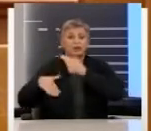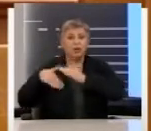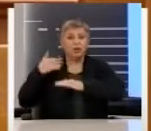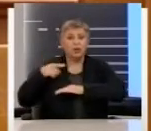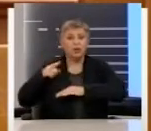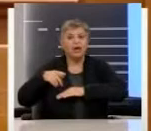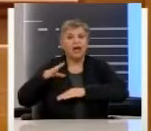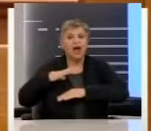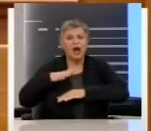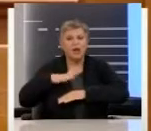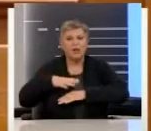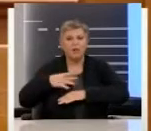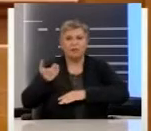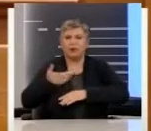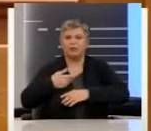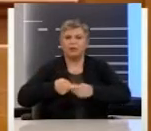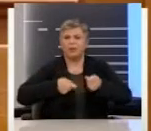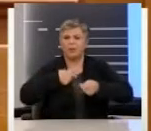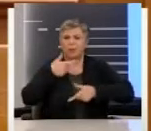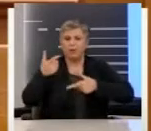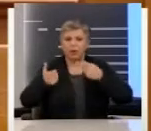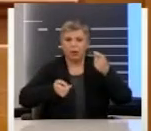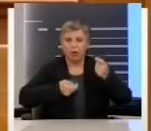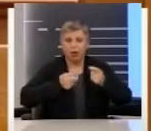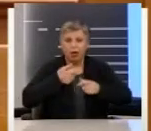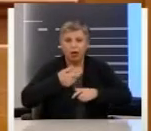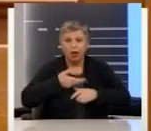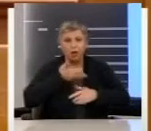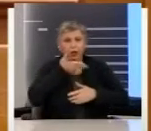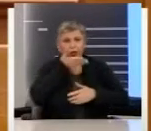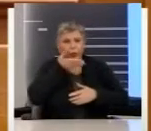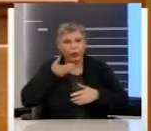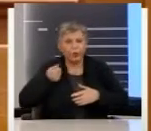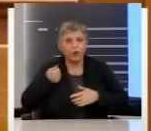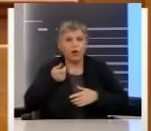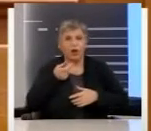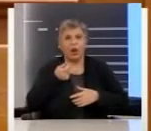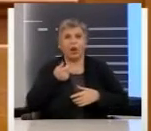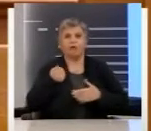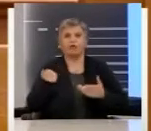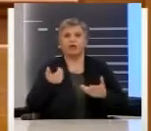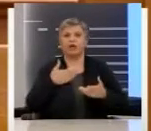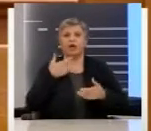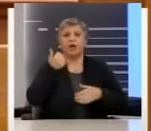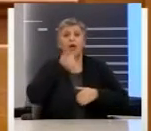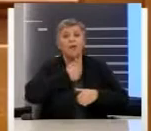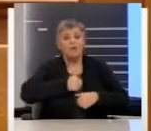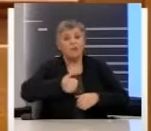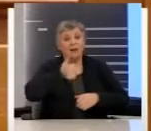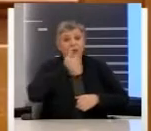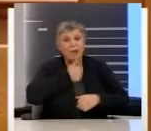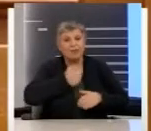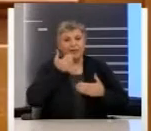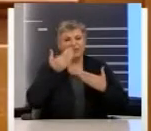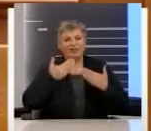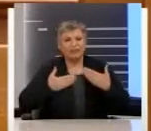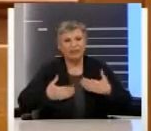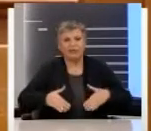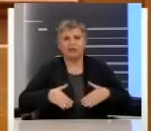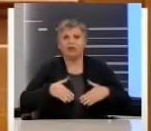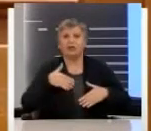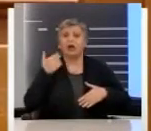ξόδεψαν ένα σωρό λεφτά, έμπλεξαν και με έντιμους και έγκυρους γιατρούς, αλλά και